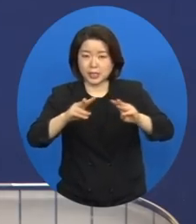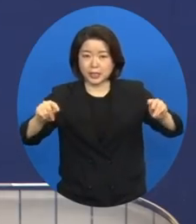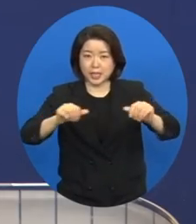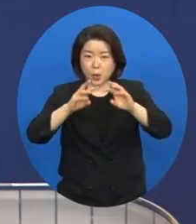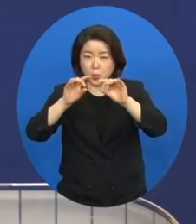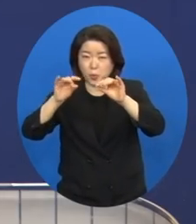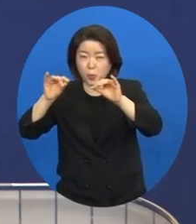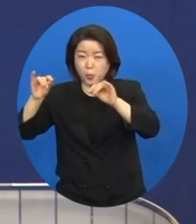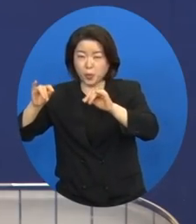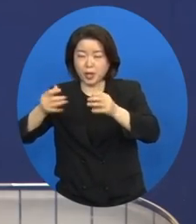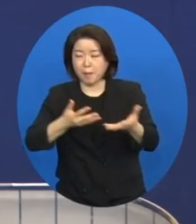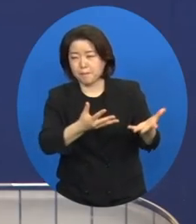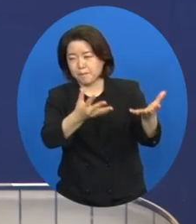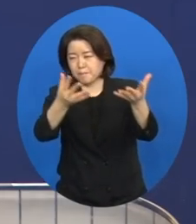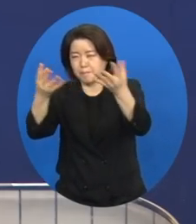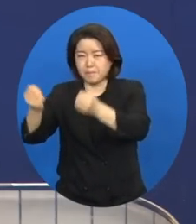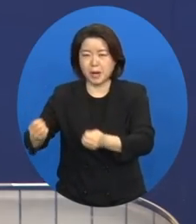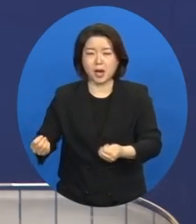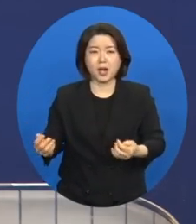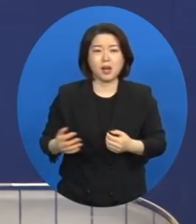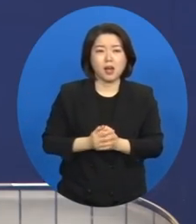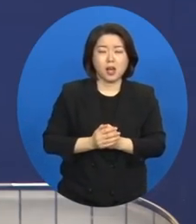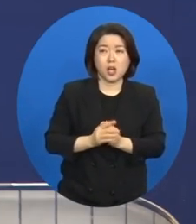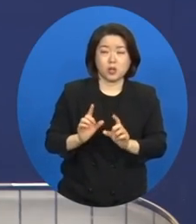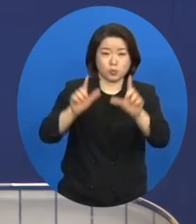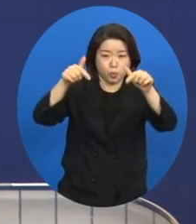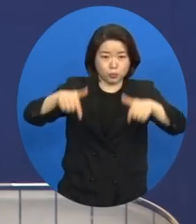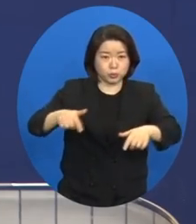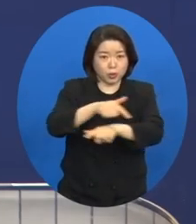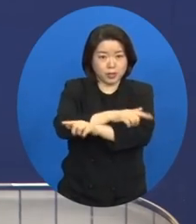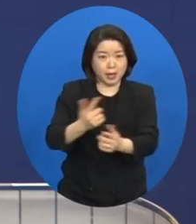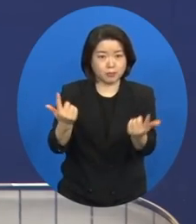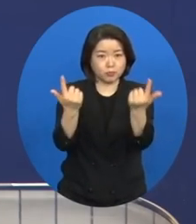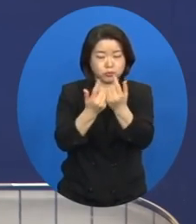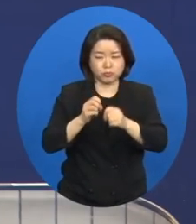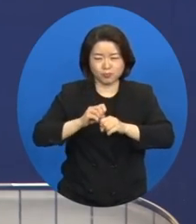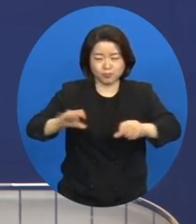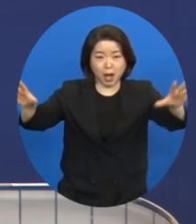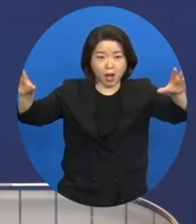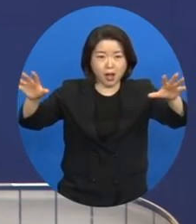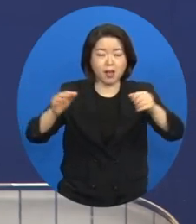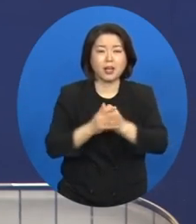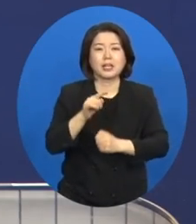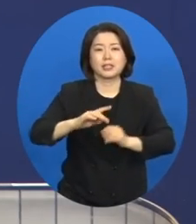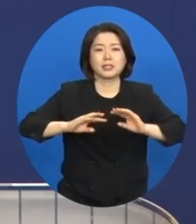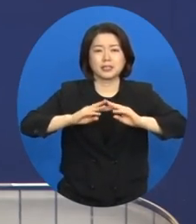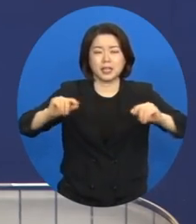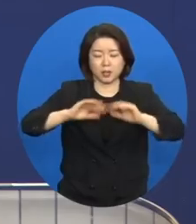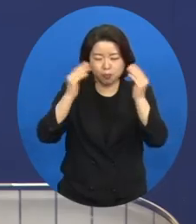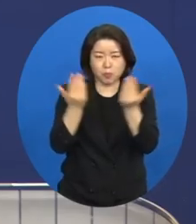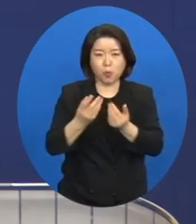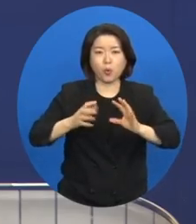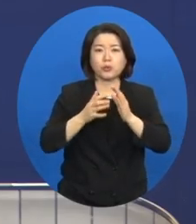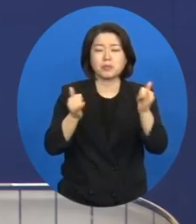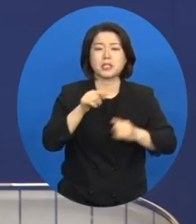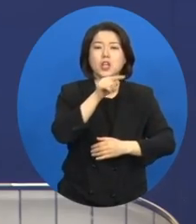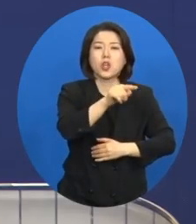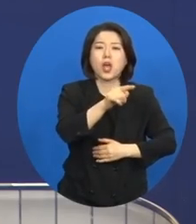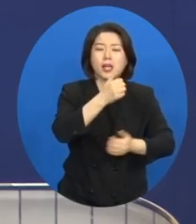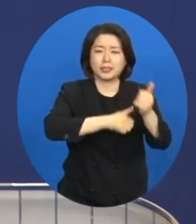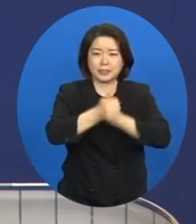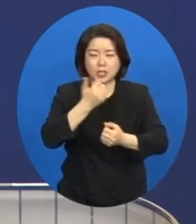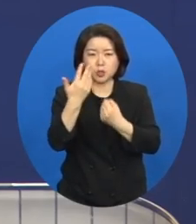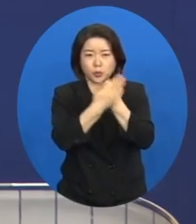땅의 티끌처럼 많아질 것이며 동서남북 사방으로 퍼질 것이다. 이 땅 위에 모든 백성이 너와 너의 자손